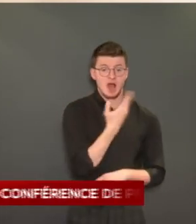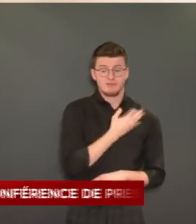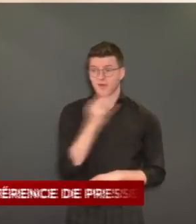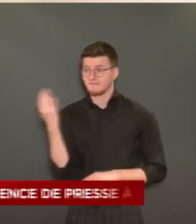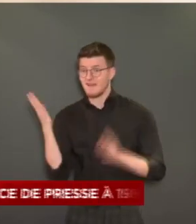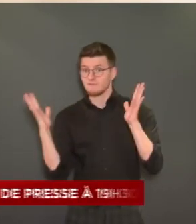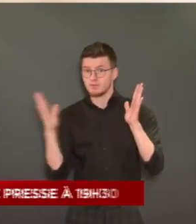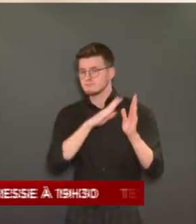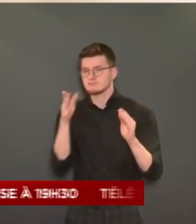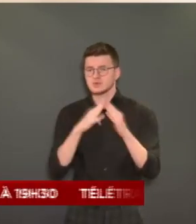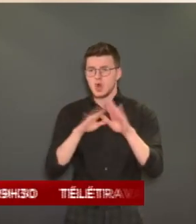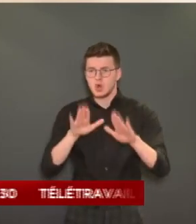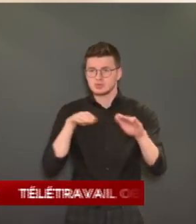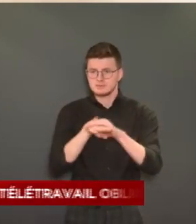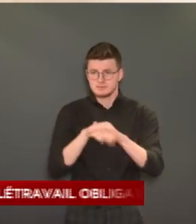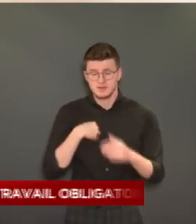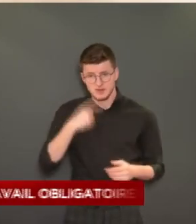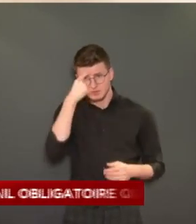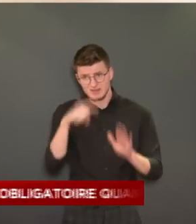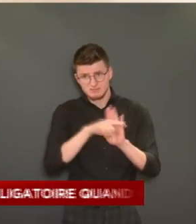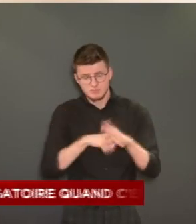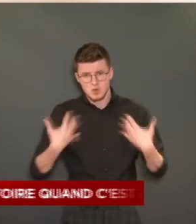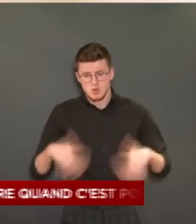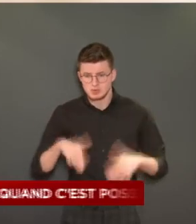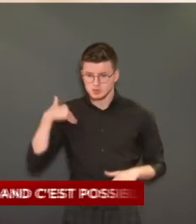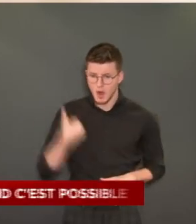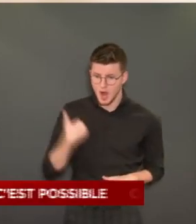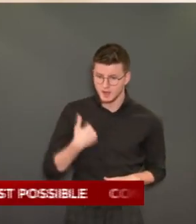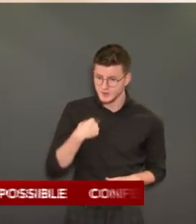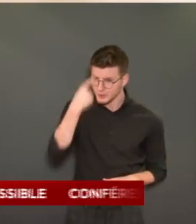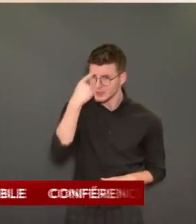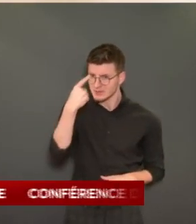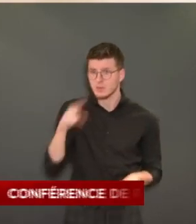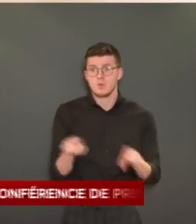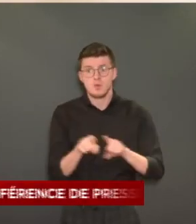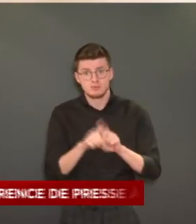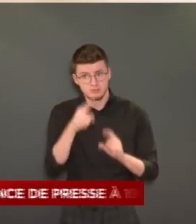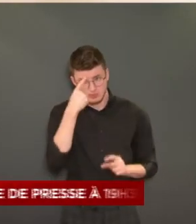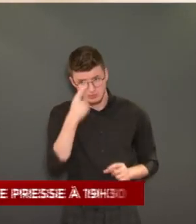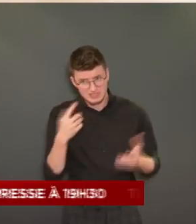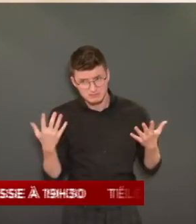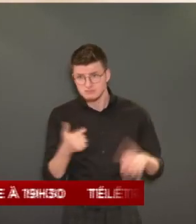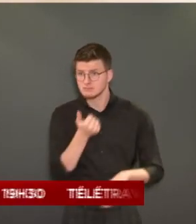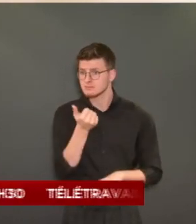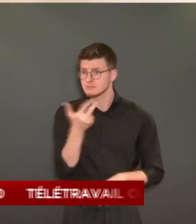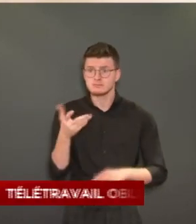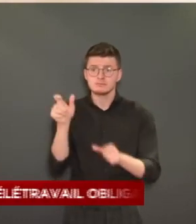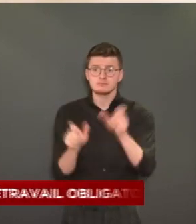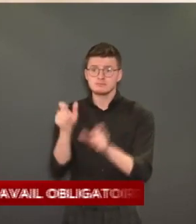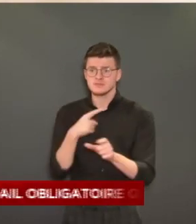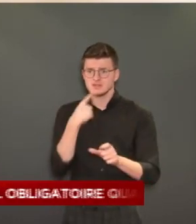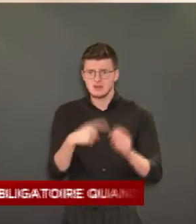Nous nous rendons bien compte que ces mesures sont très dures. Nous nous rendons bien compte que pour certains, ces mesures